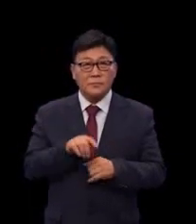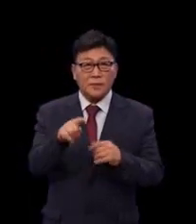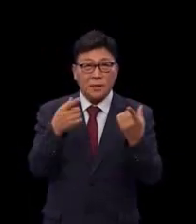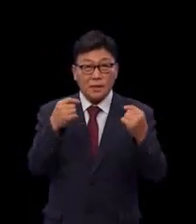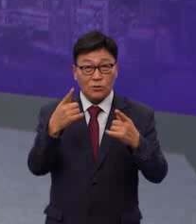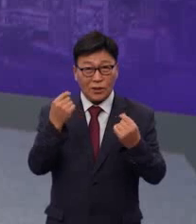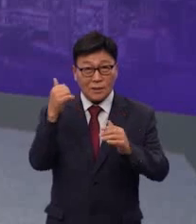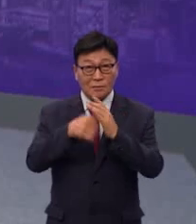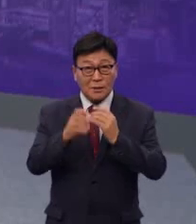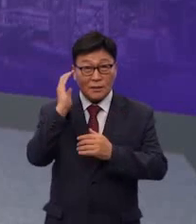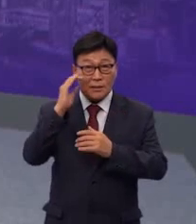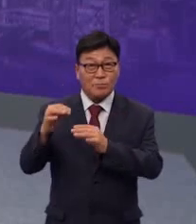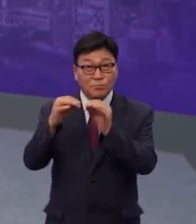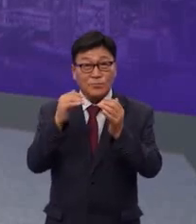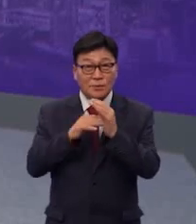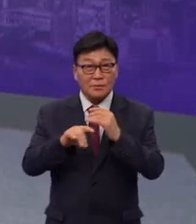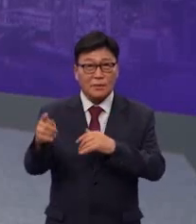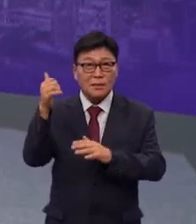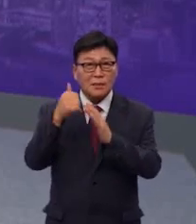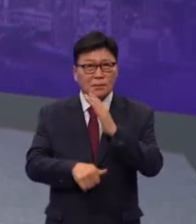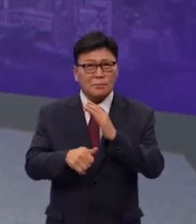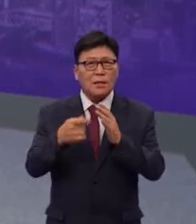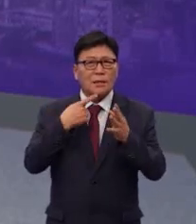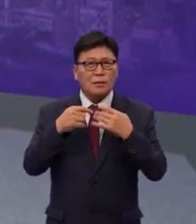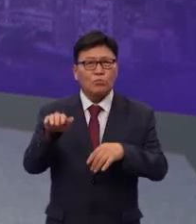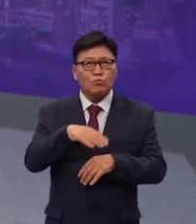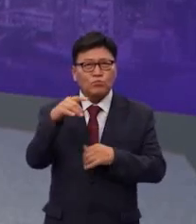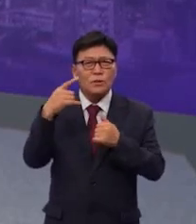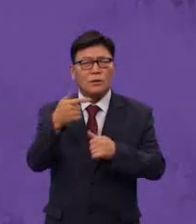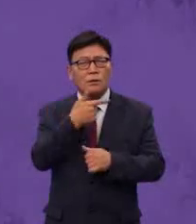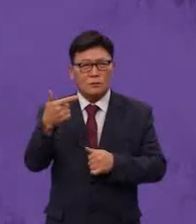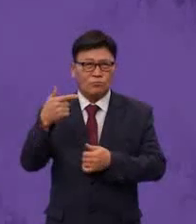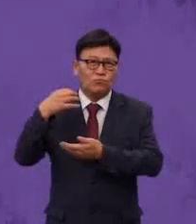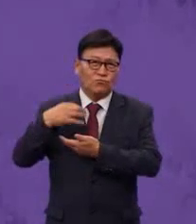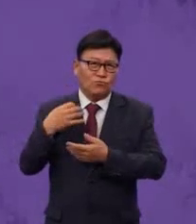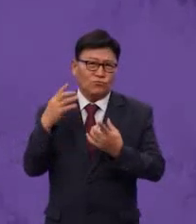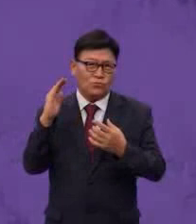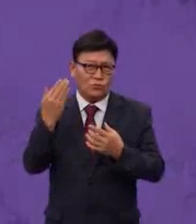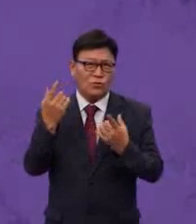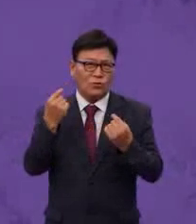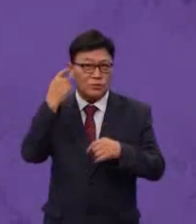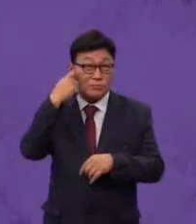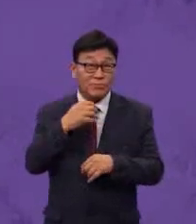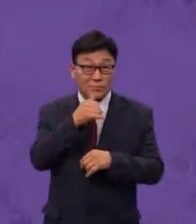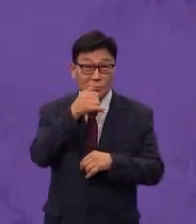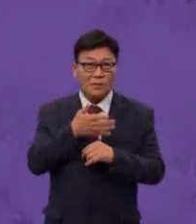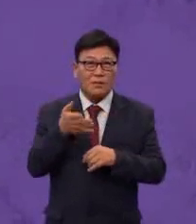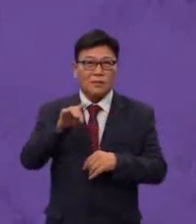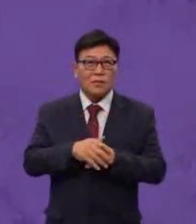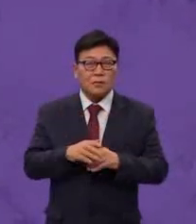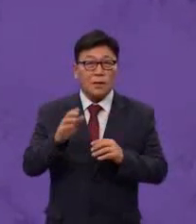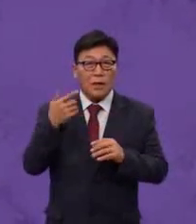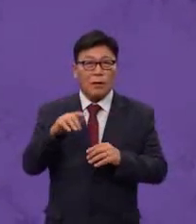화이팅! 자, 이렇게 다 같이 실패담을 공유하다 보니까 예. 이 실패라는 경험도 우리에게 소중한 자산이 되는구나라는